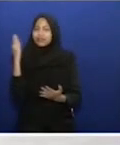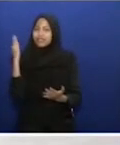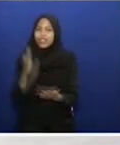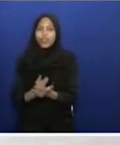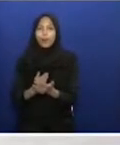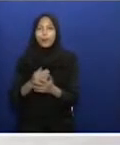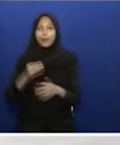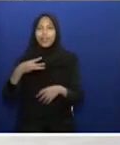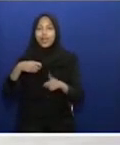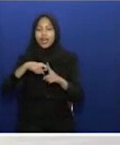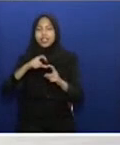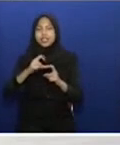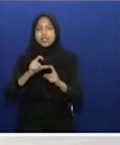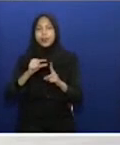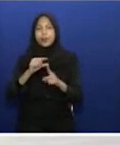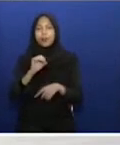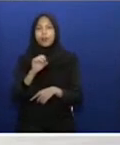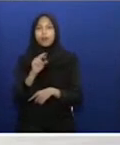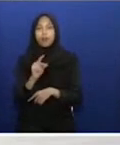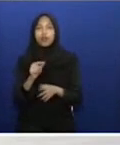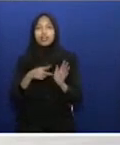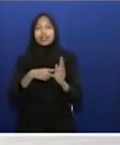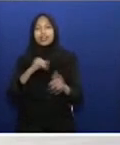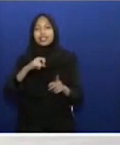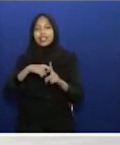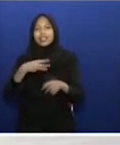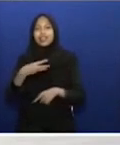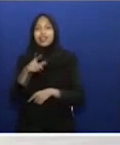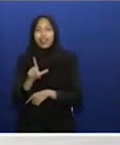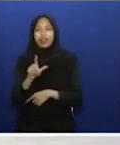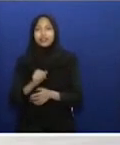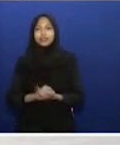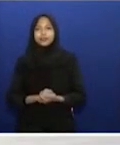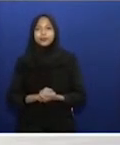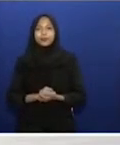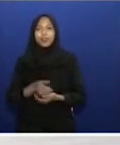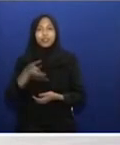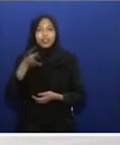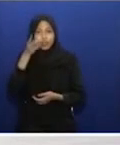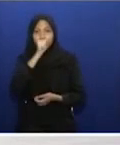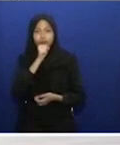menyetop ekspor nikel. Tahu nikel kah tidak? Tahu nikel kah tidak?